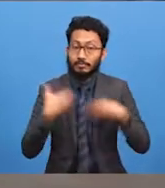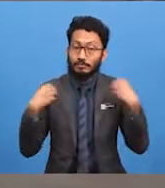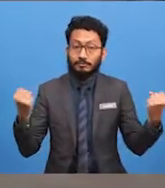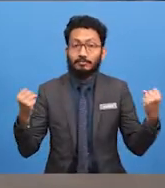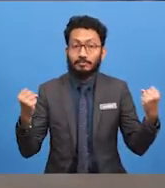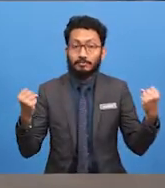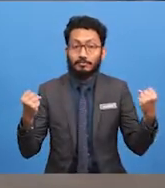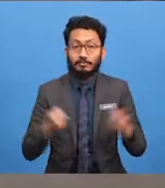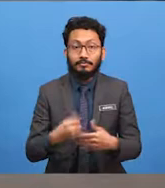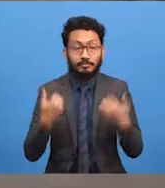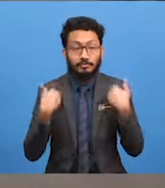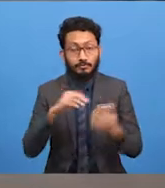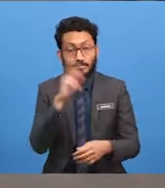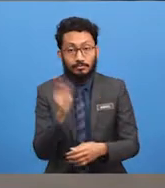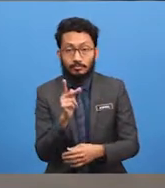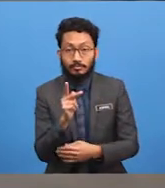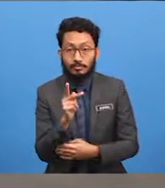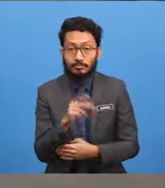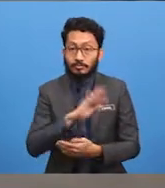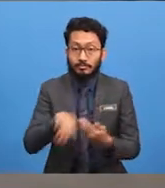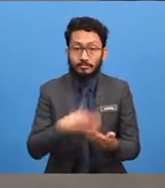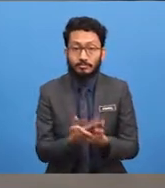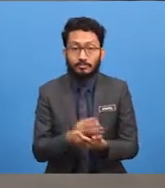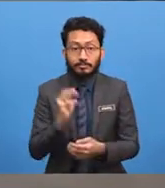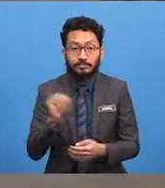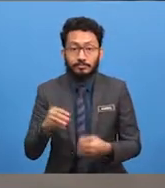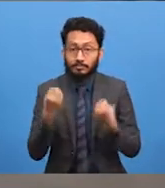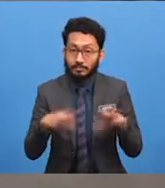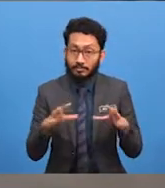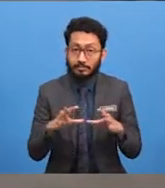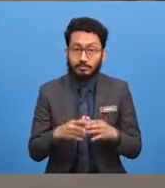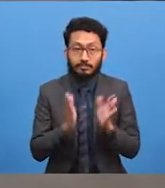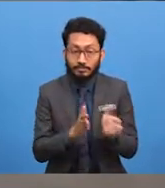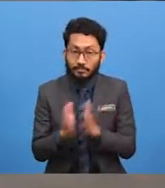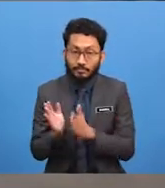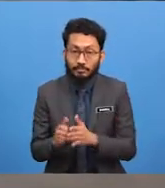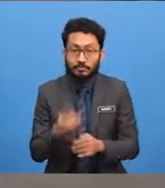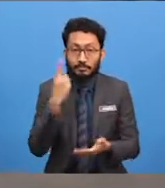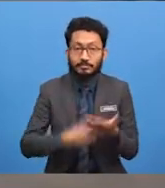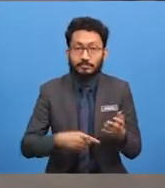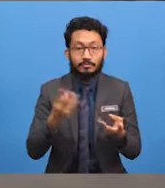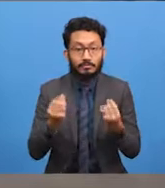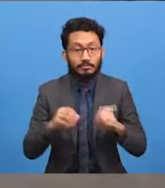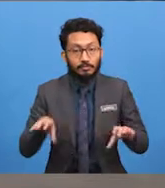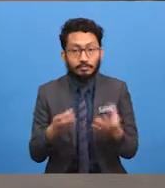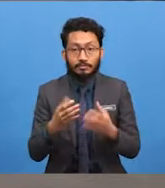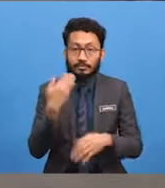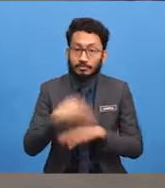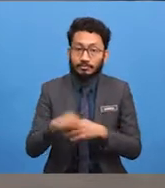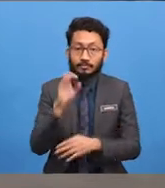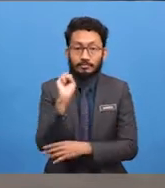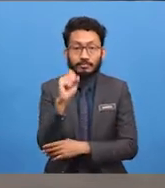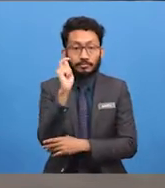Adakah pelajar-pelajar telah merancang perkara yang ingin dilakukan selepas habis SPM nanti? Atau adakah pelajar-pelajar